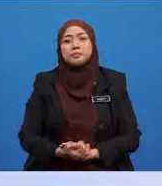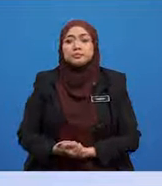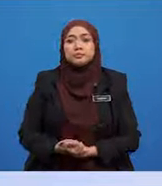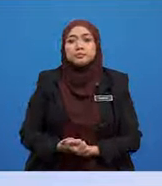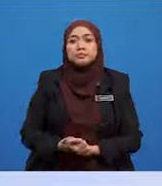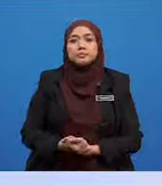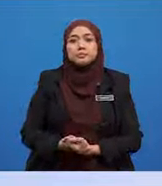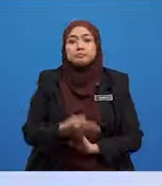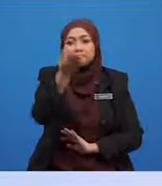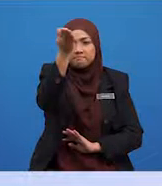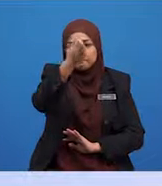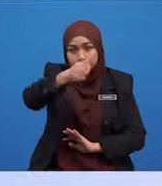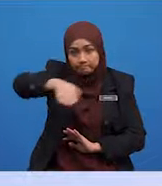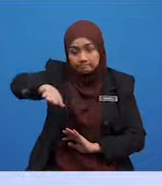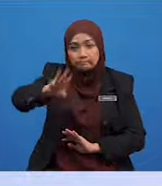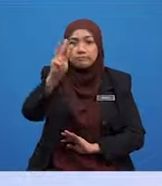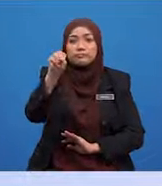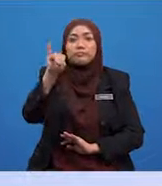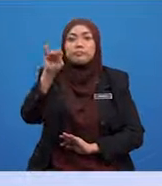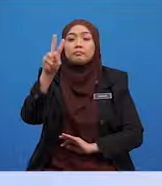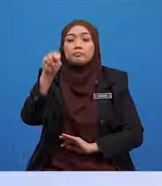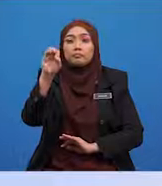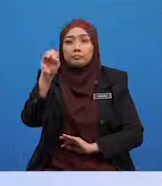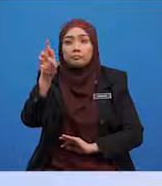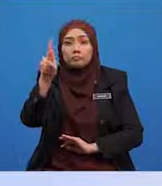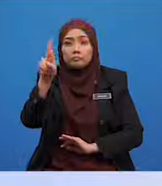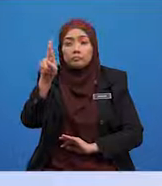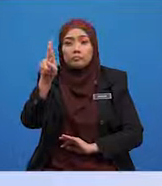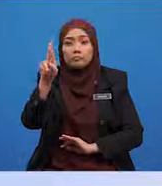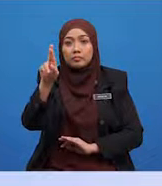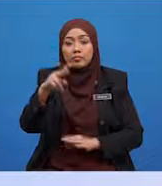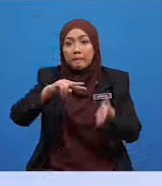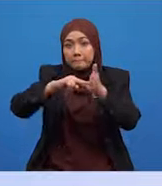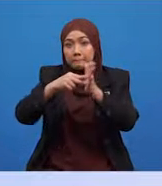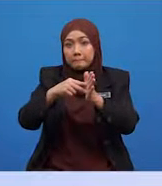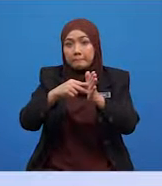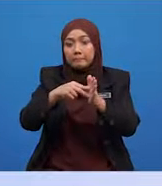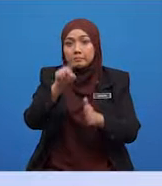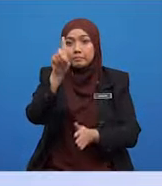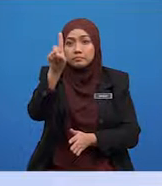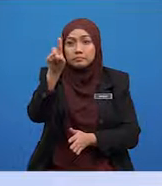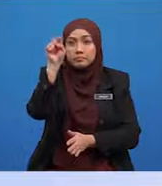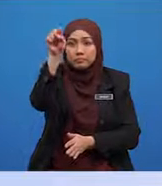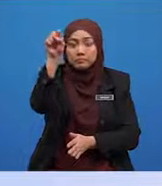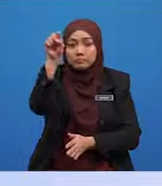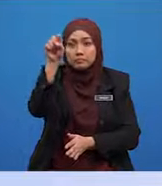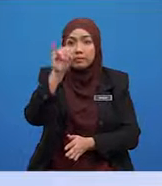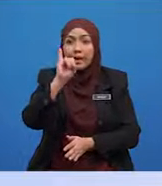Lengkok minor dilabel dengan simbol satu roman dan dilukis dengan warna